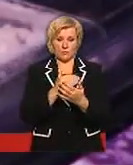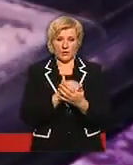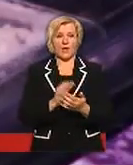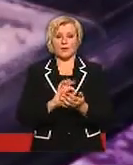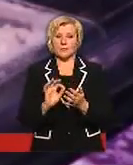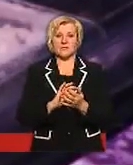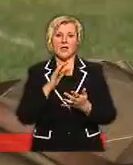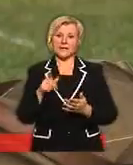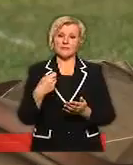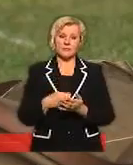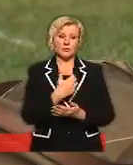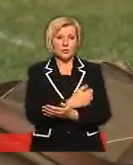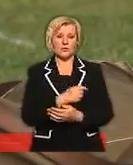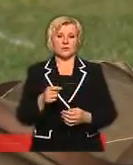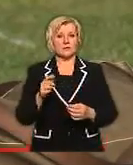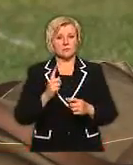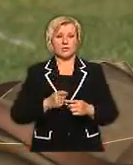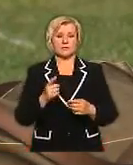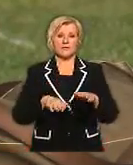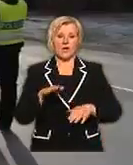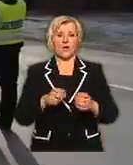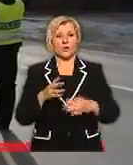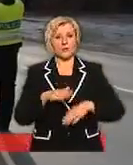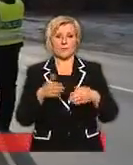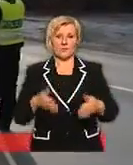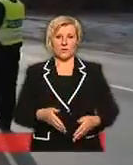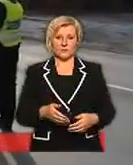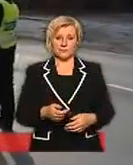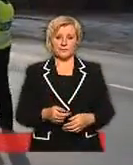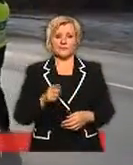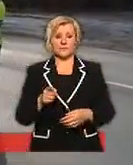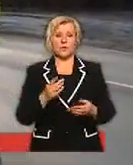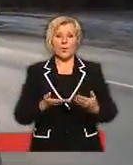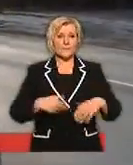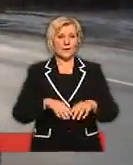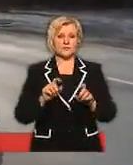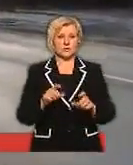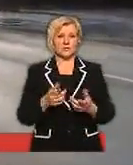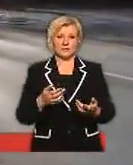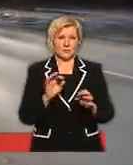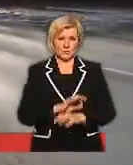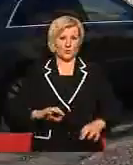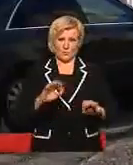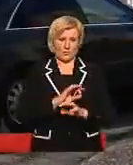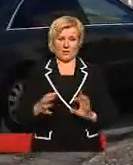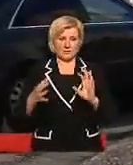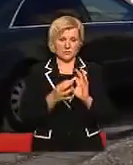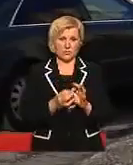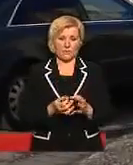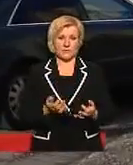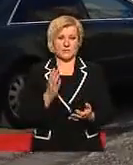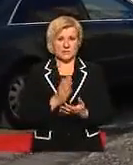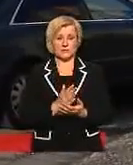je považováno za větší než malé. Toto opatření nebude mít absolutně žádný vliv na